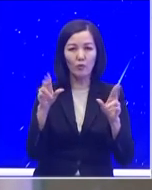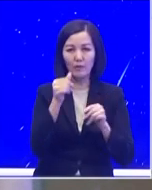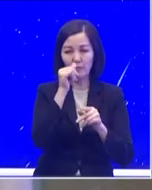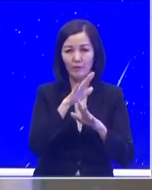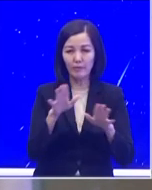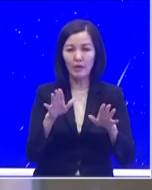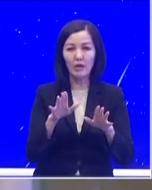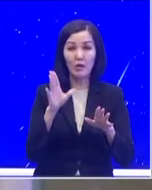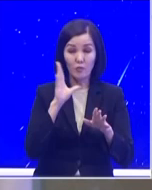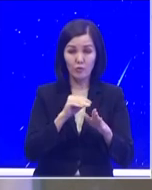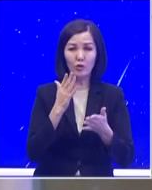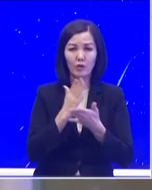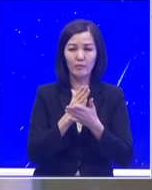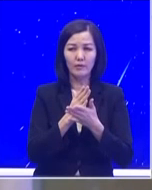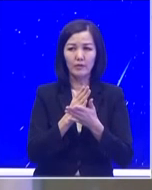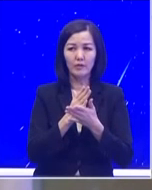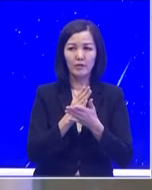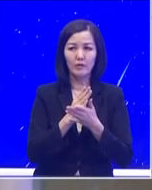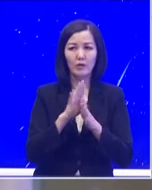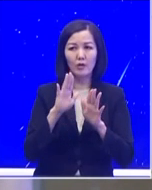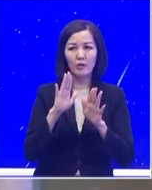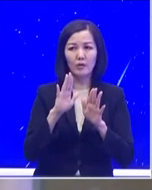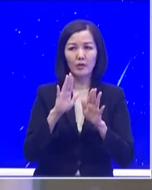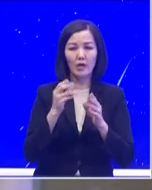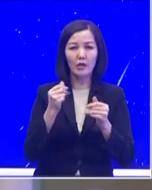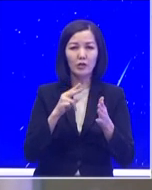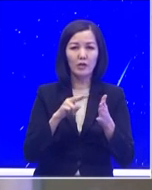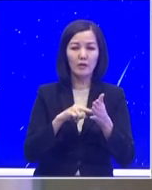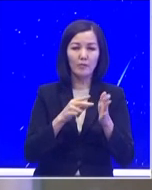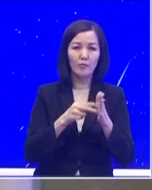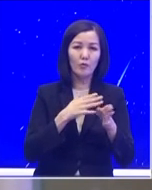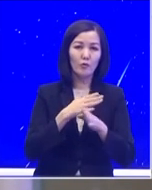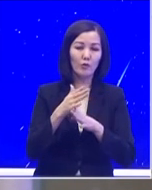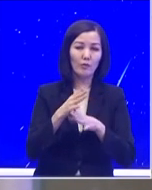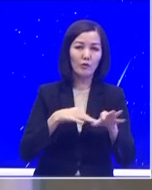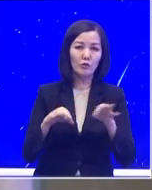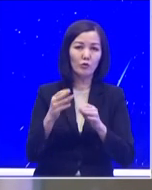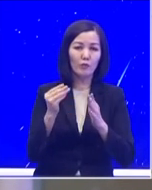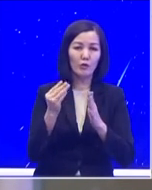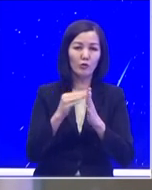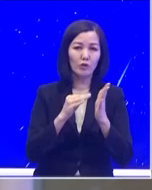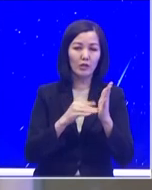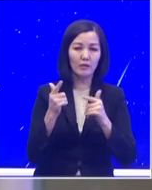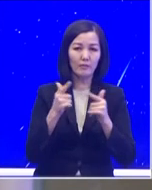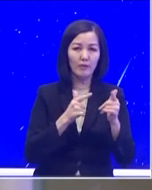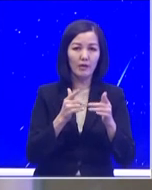ойлаймын, үлгереміз деп ойлаймын, бірақ енді қаражаттың бөліміне байланысты болады. Біз қазір жобалық құжаттаманы жасауға